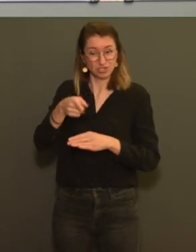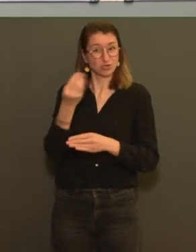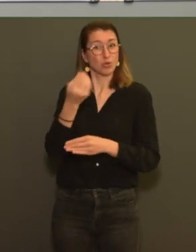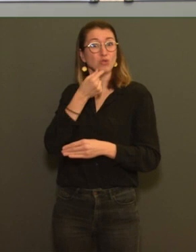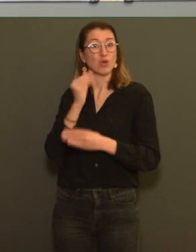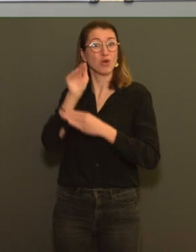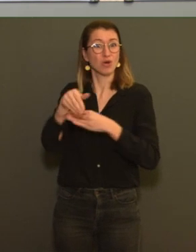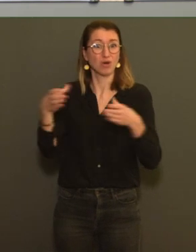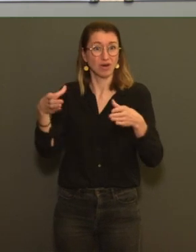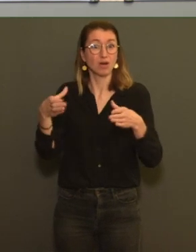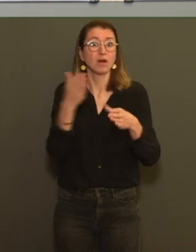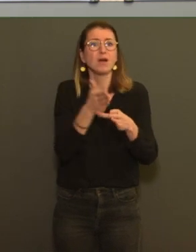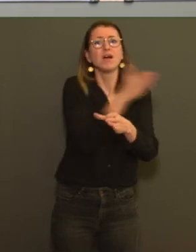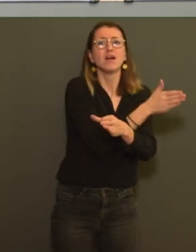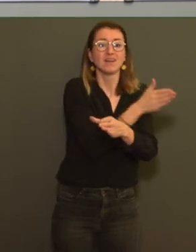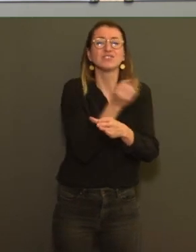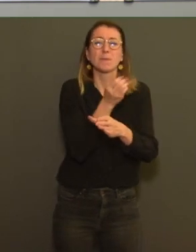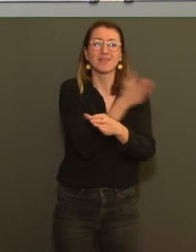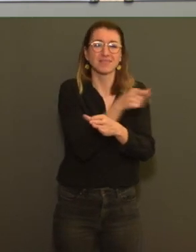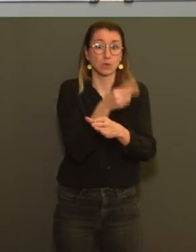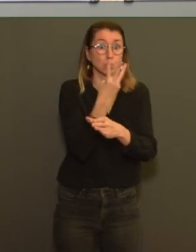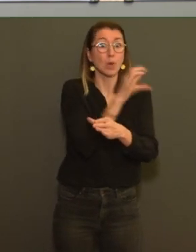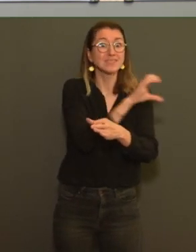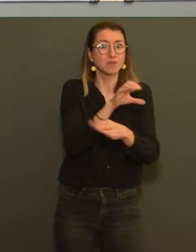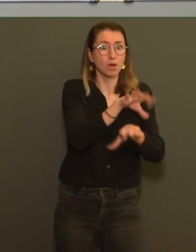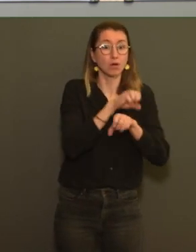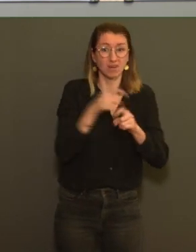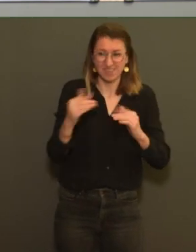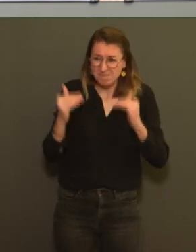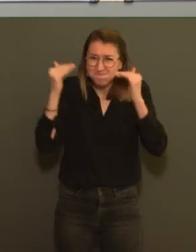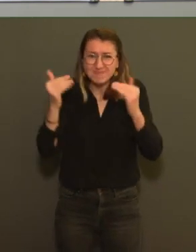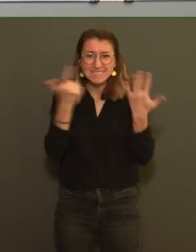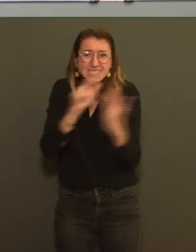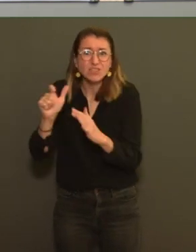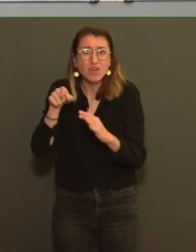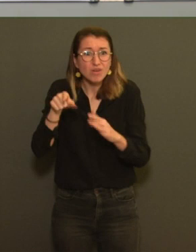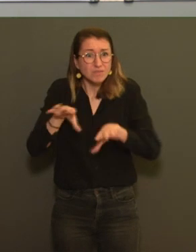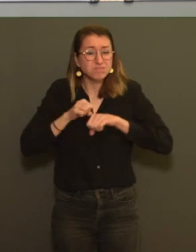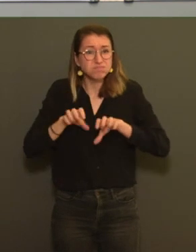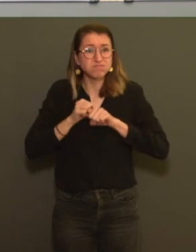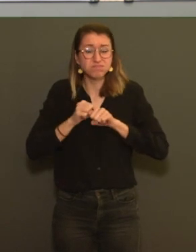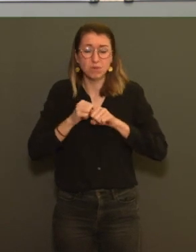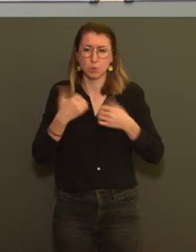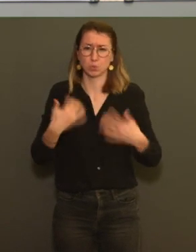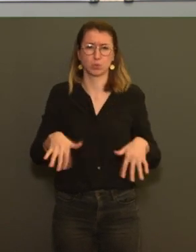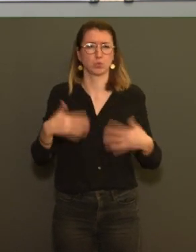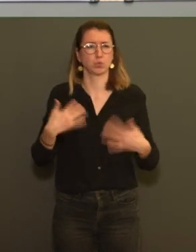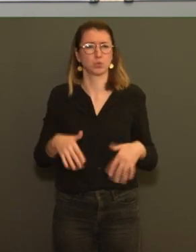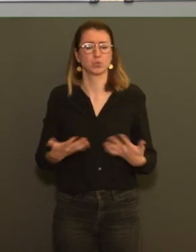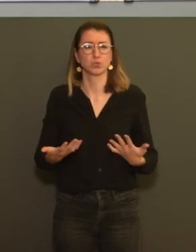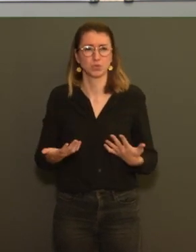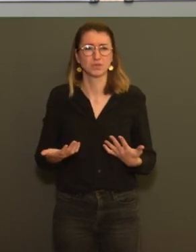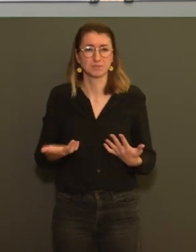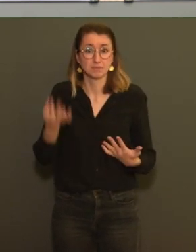qui a précédé. Donc nous avons clairement là un doublement du nombre des contaminations et on peut donc craindre une